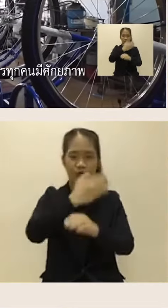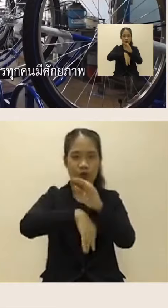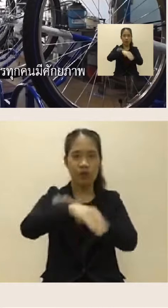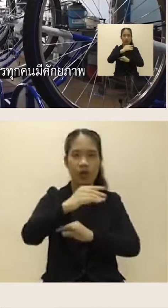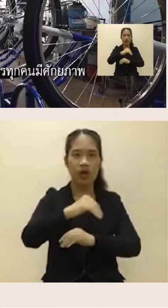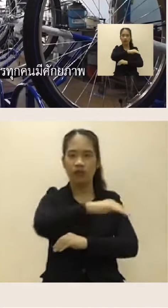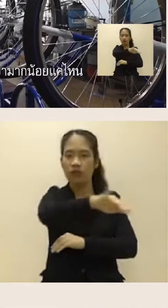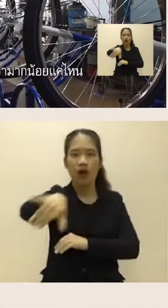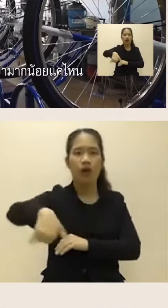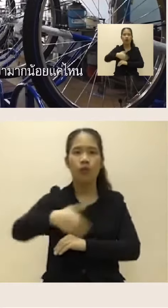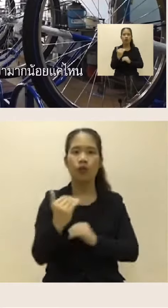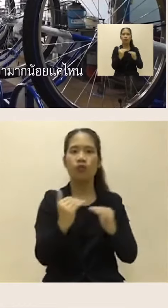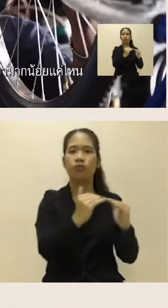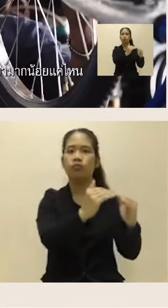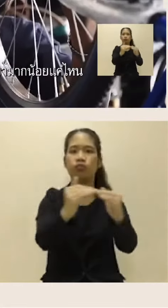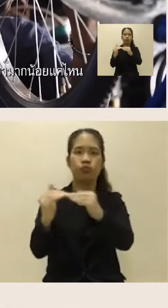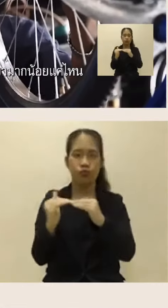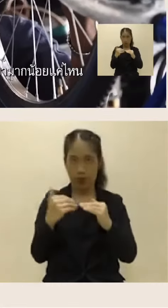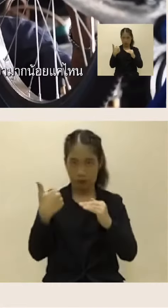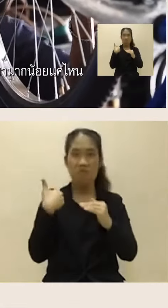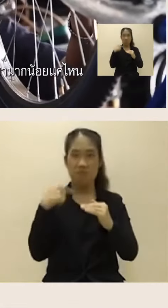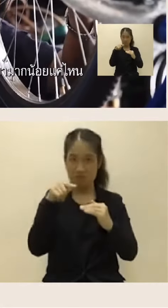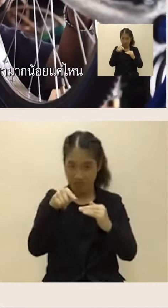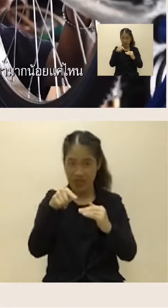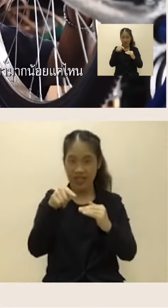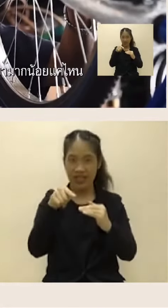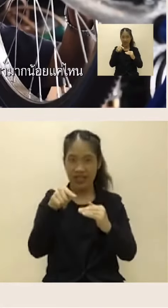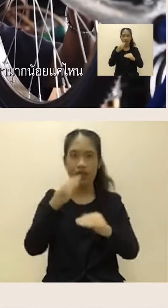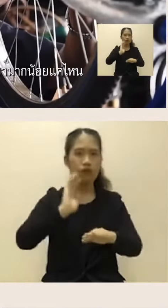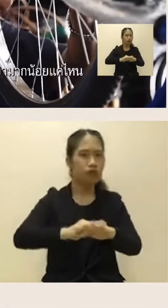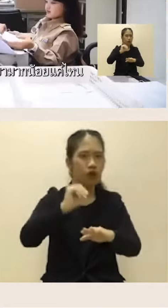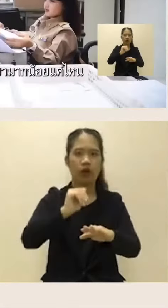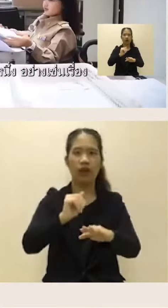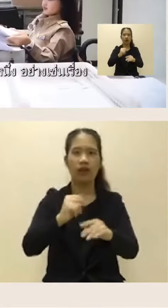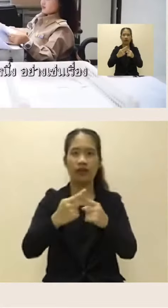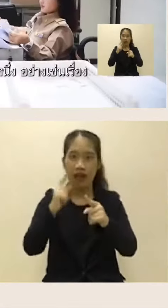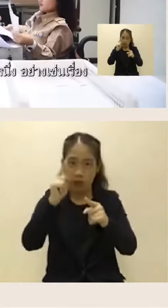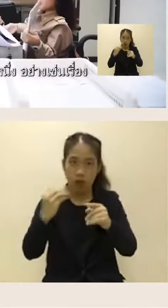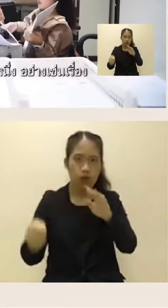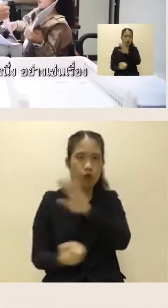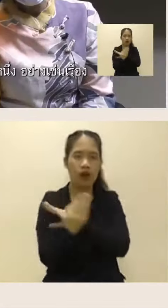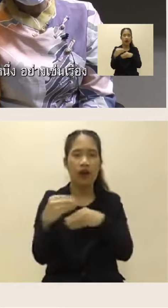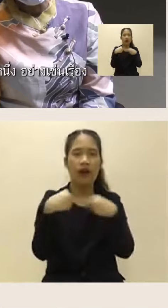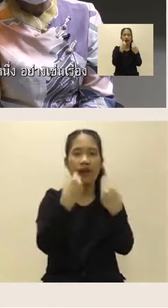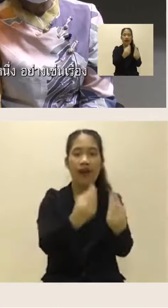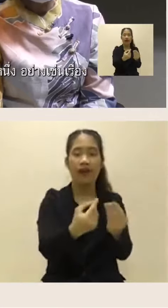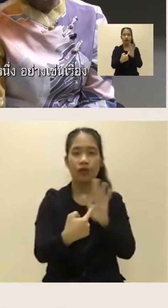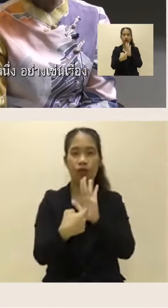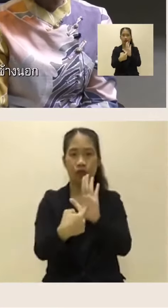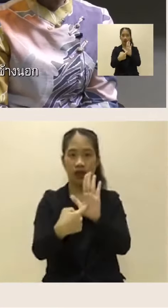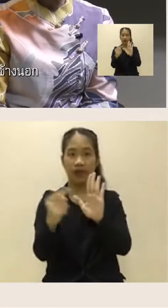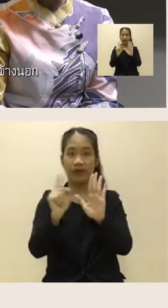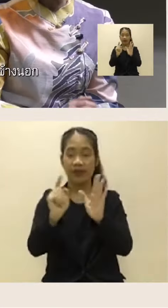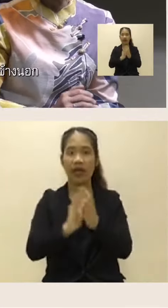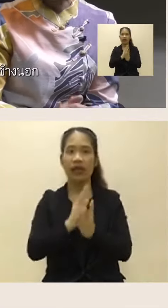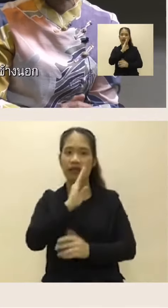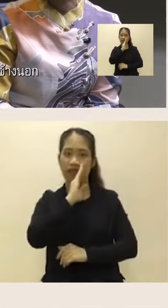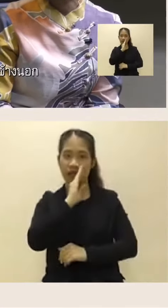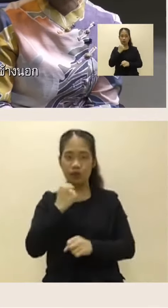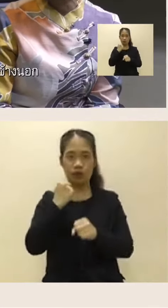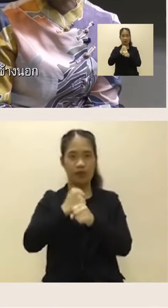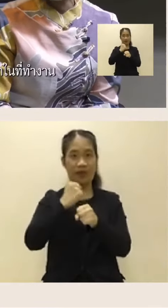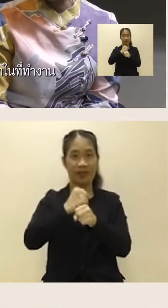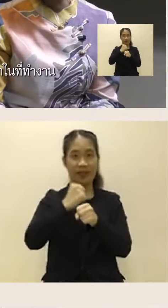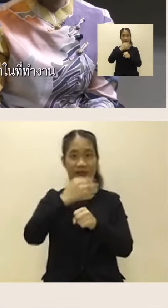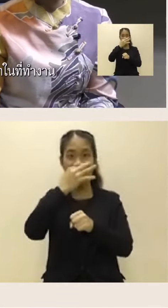นมีศักยภาพเพียงแต่ว่าเราจะให้โอกาสเขามากน้อยแค่ไหนอาจจะต้องให้แต้มต่อเขานิดนึงอย่างเช่นเรื่องถ้าสมมติไปทำงานข้